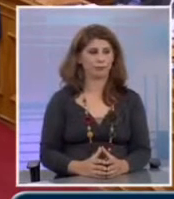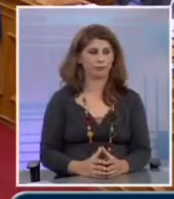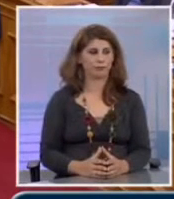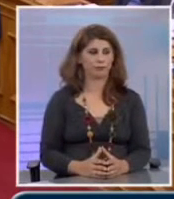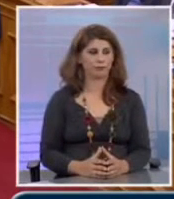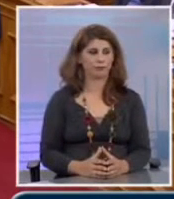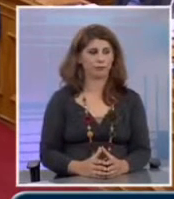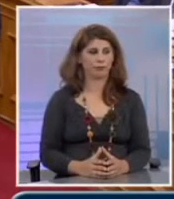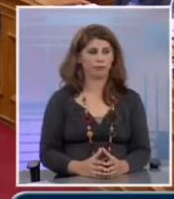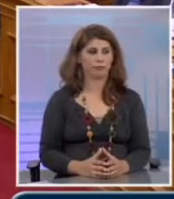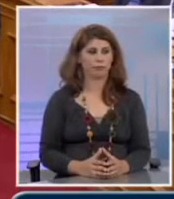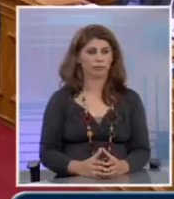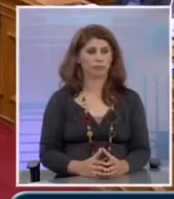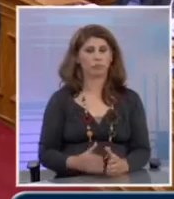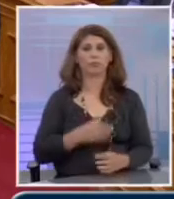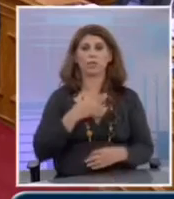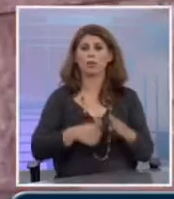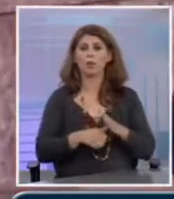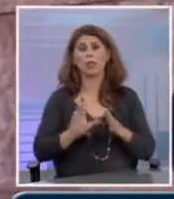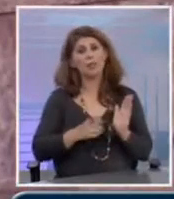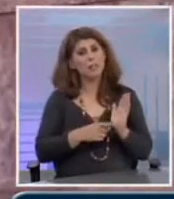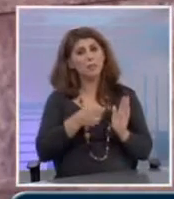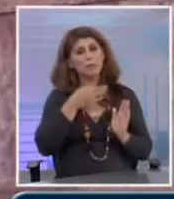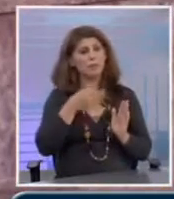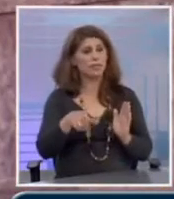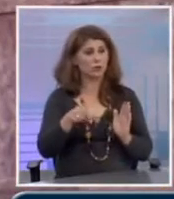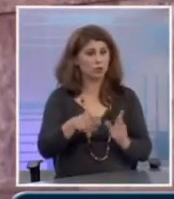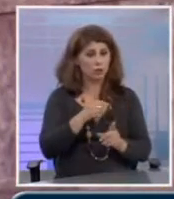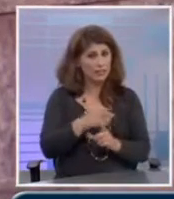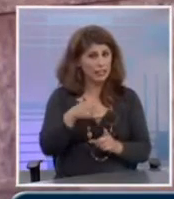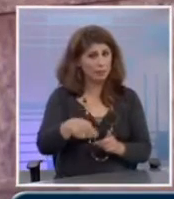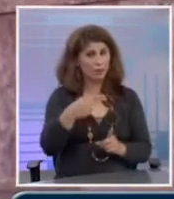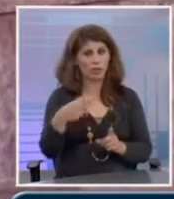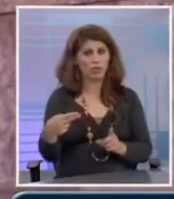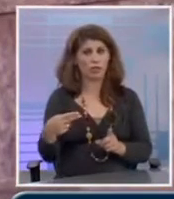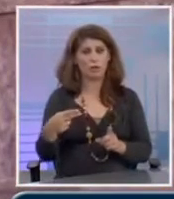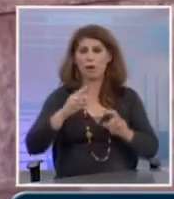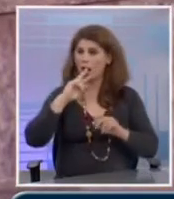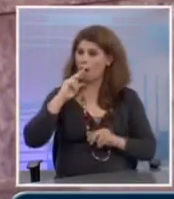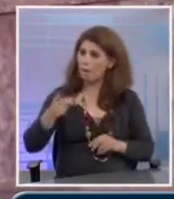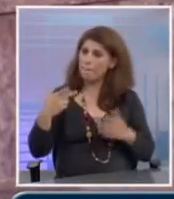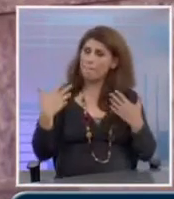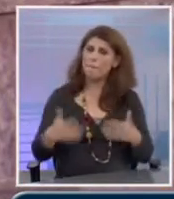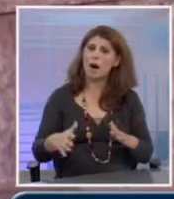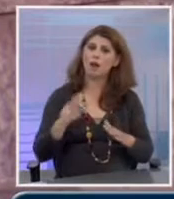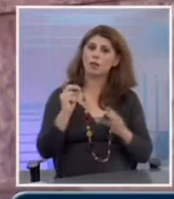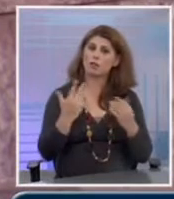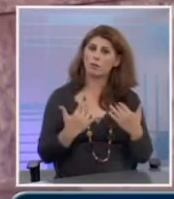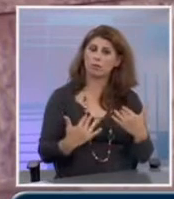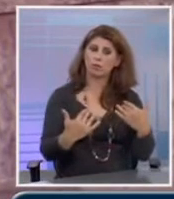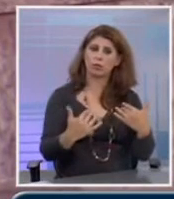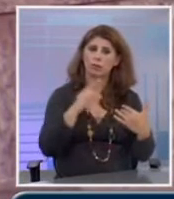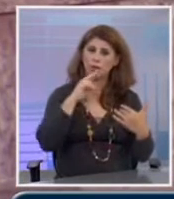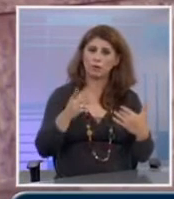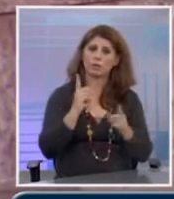κύριε Αλεξιάδη. Κύριε Πρόεδρε, δεν έπρεπε να πάρω το λόγο, διότι στο συγκεκριμένο θέμα απήντησα μέσα στη Βουλή και